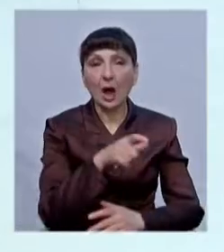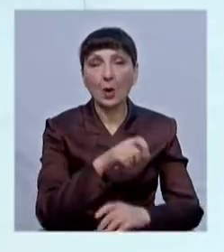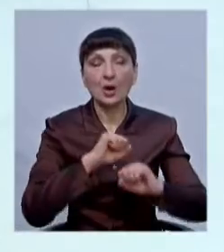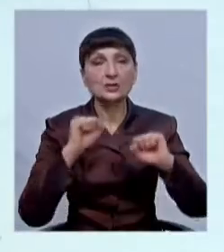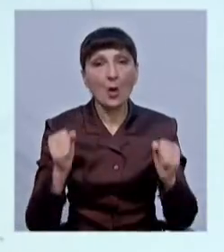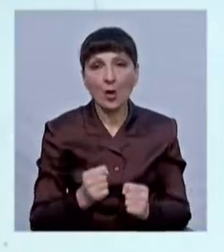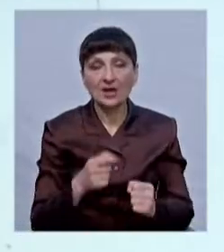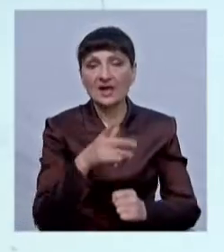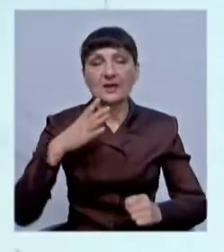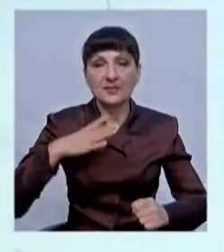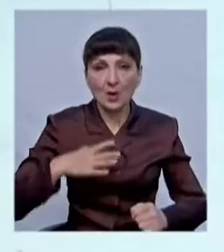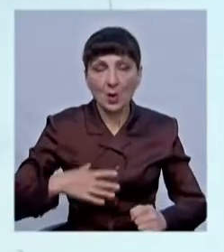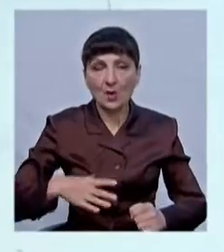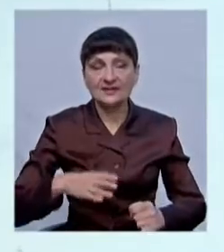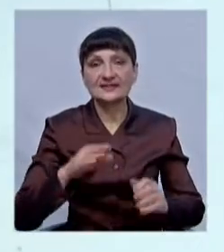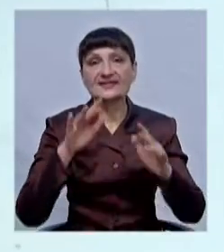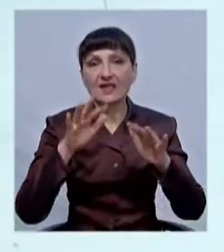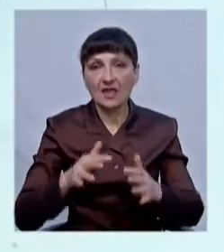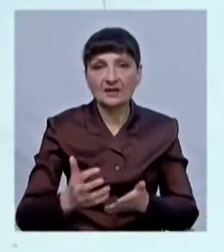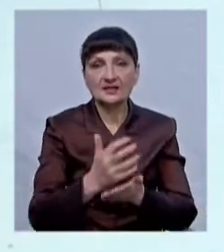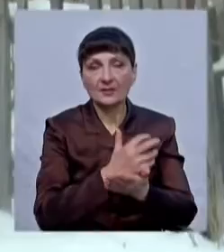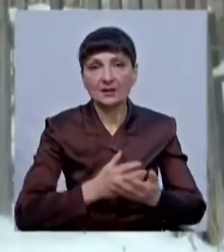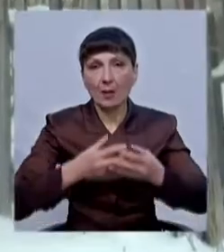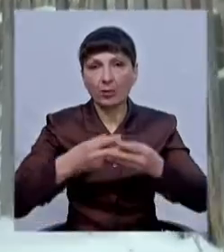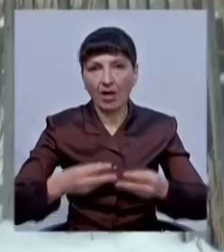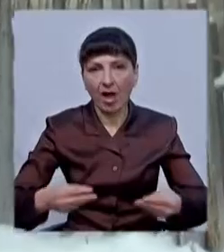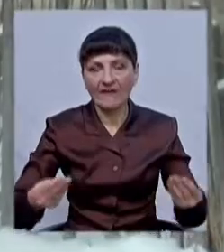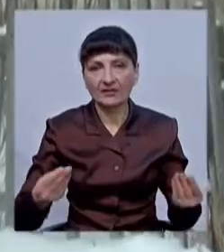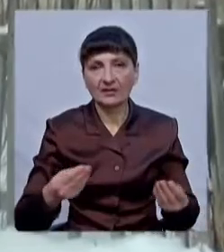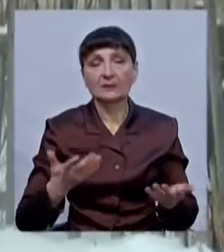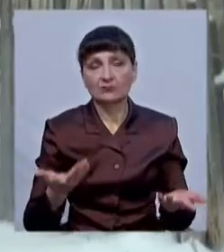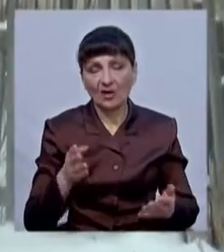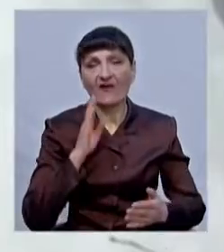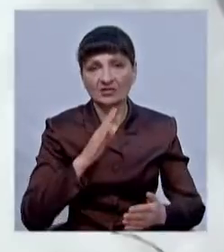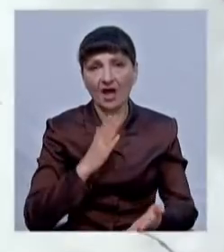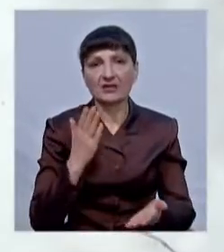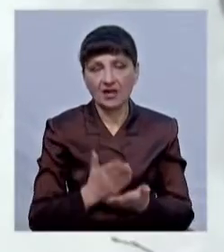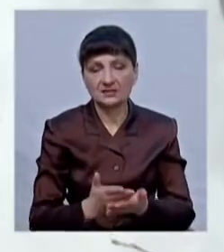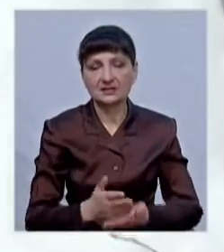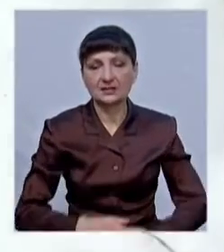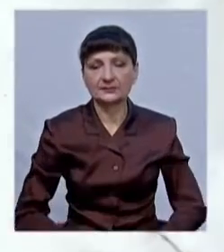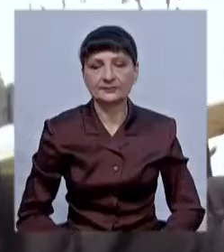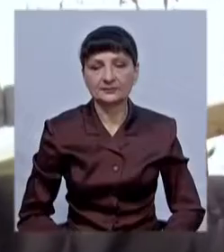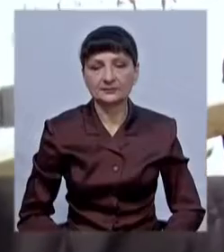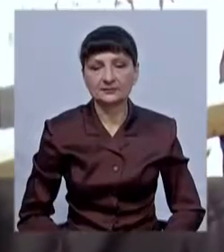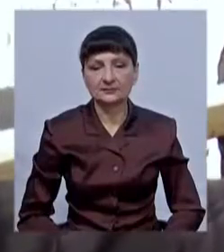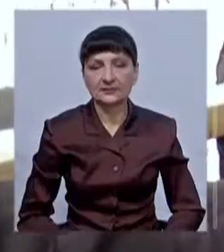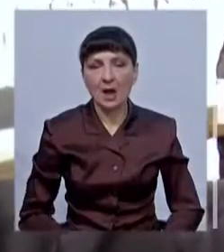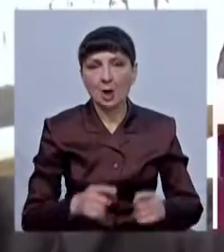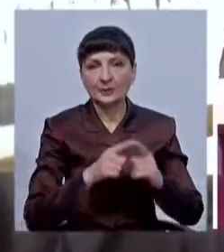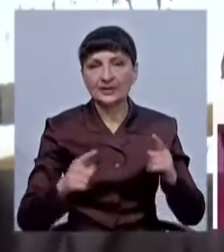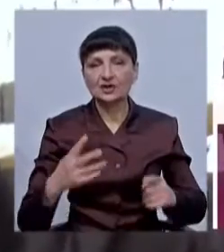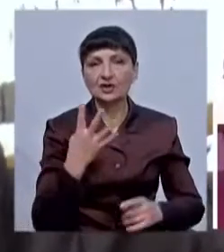окончательно заметает, ей приходится черпать снег и плавить его на печке. Какая-никакая, а вода, говорит Кулялтын. На